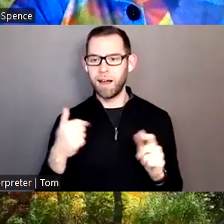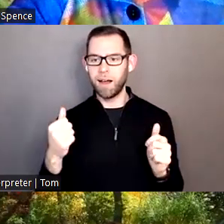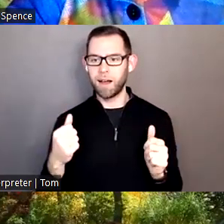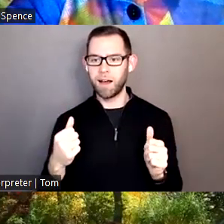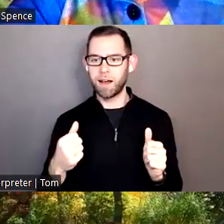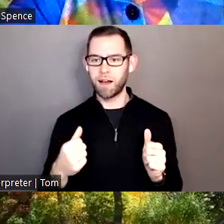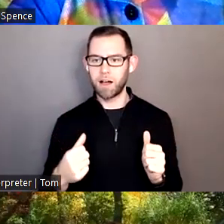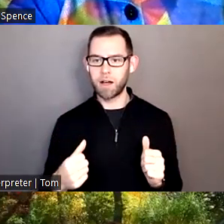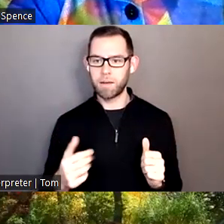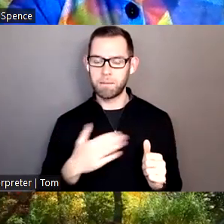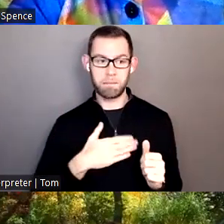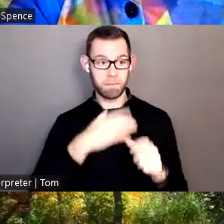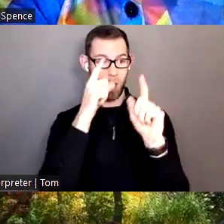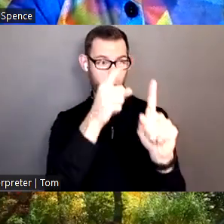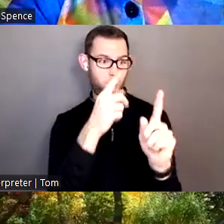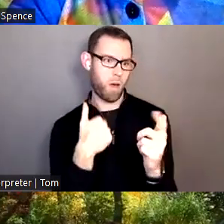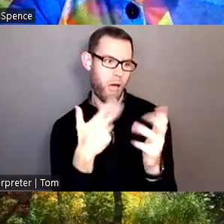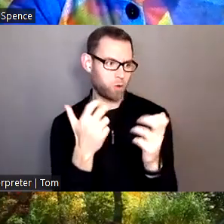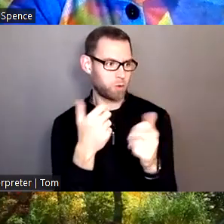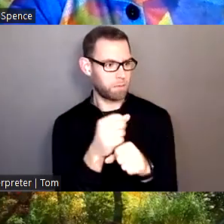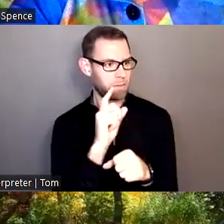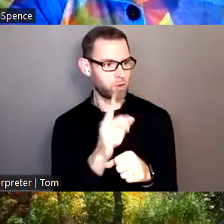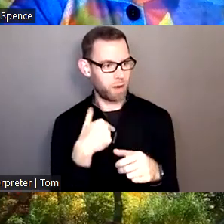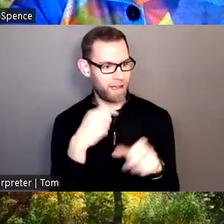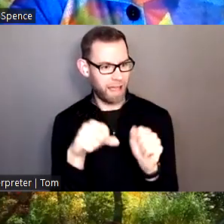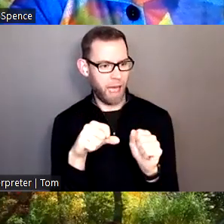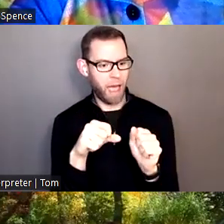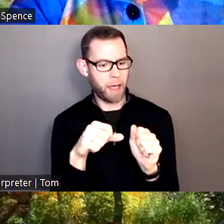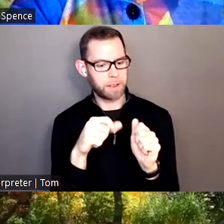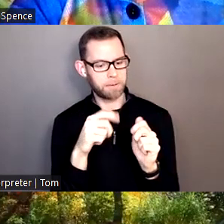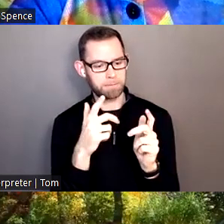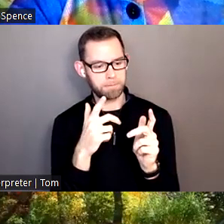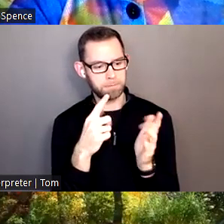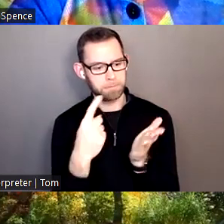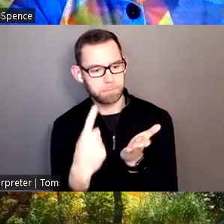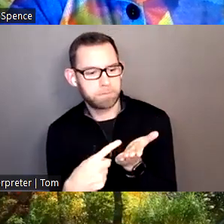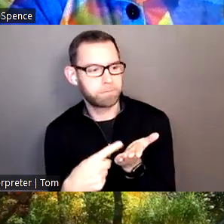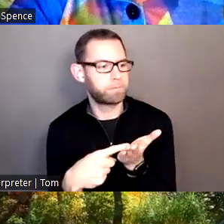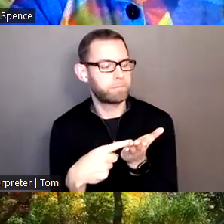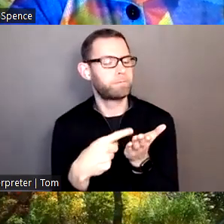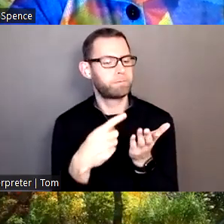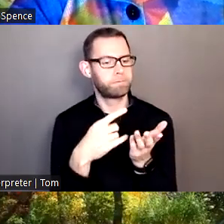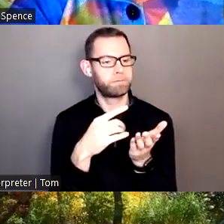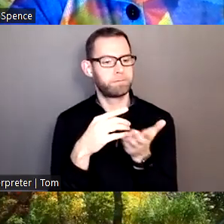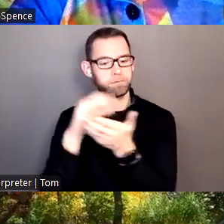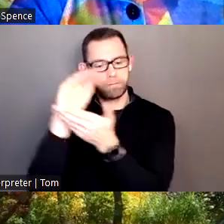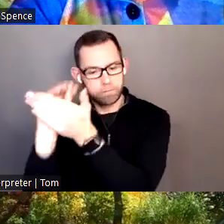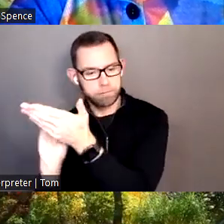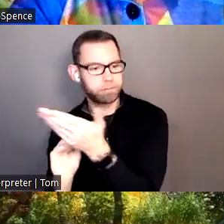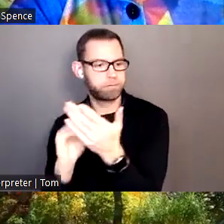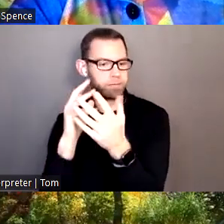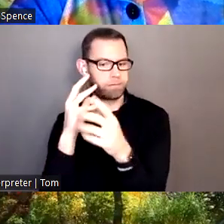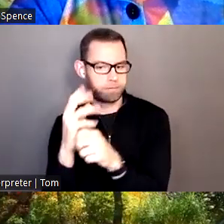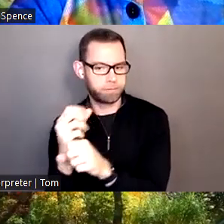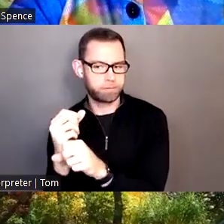Zoom. goal of what can we Moi, get some voulais enough je un information moyen together qui est here plus so that we can pratique pour nous scope out capables our de gérer comments ça in the next 5 weeks and